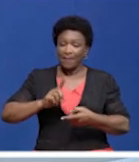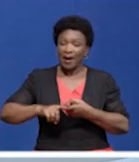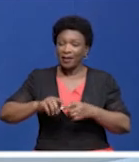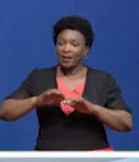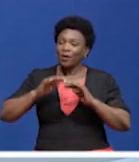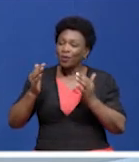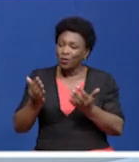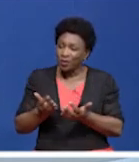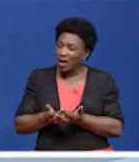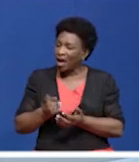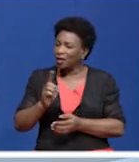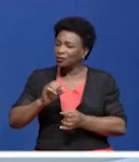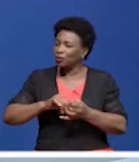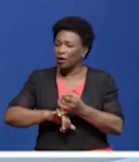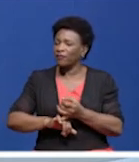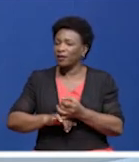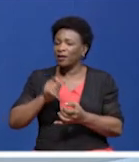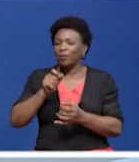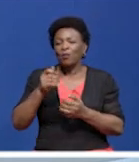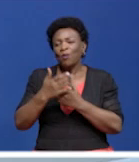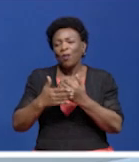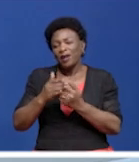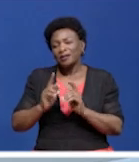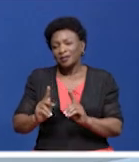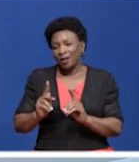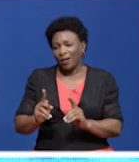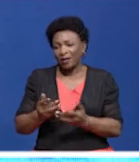yaku si rafiki mwananchi wa